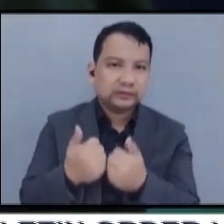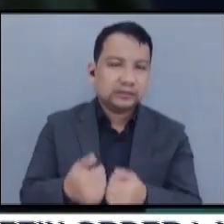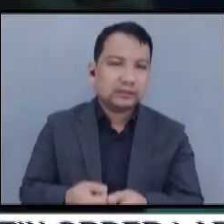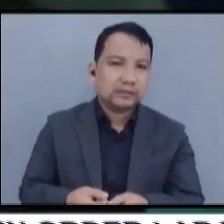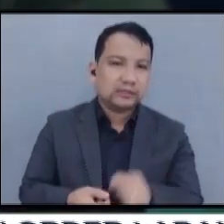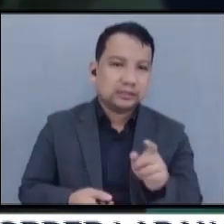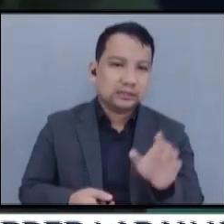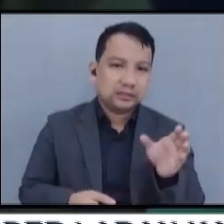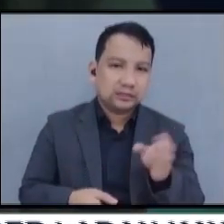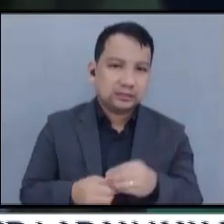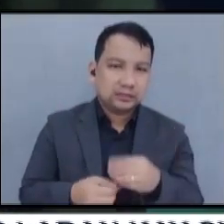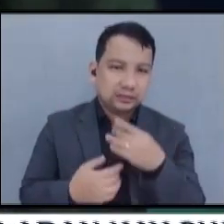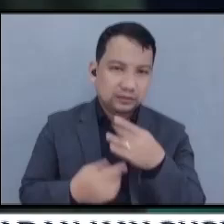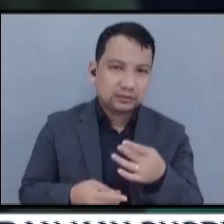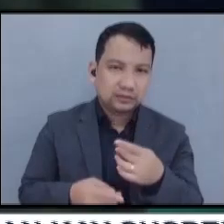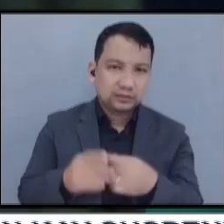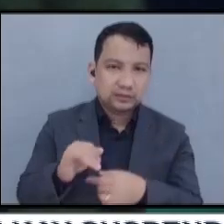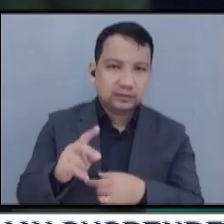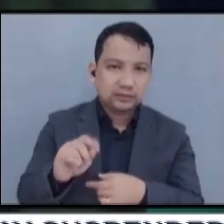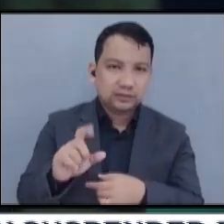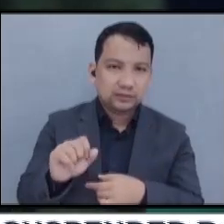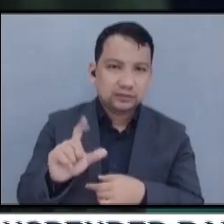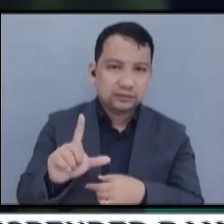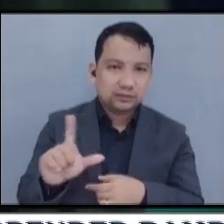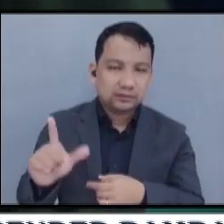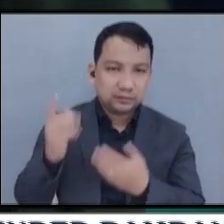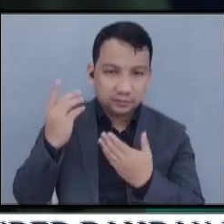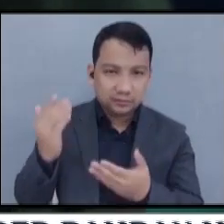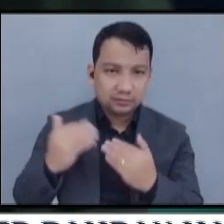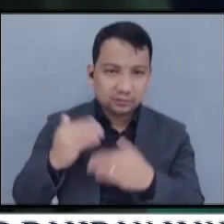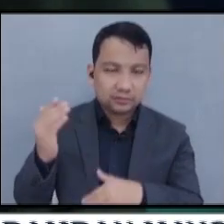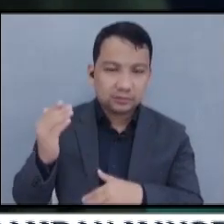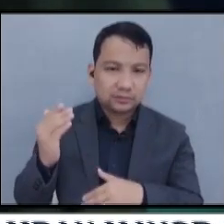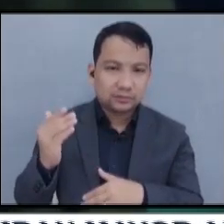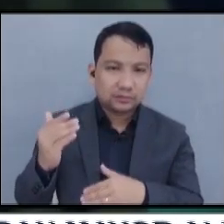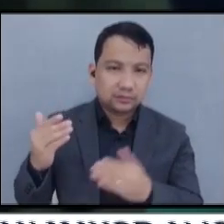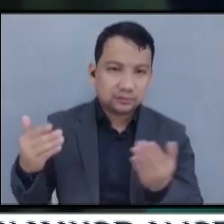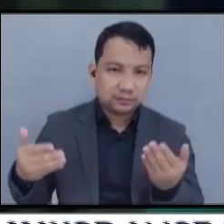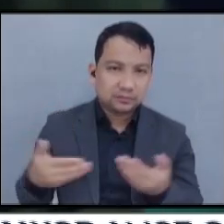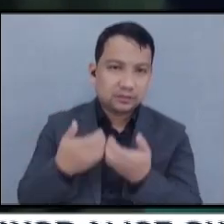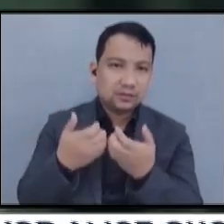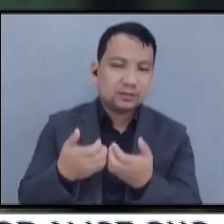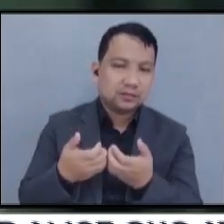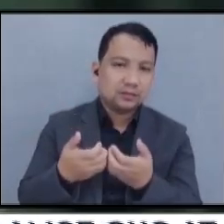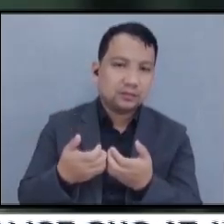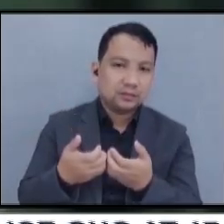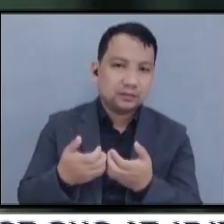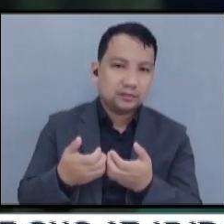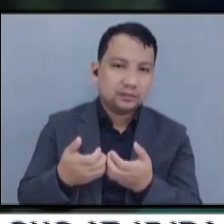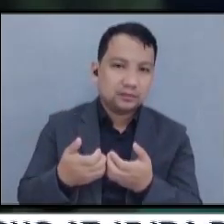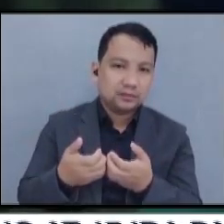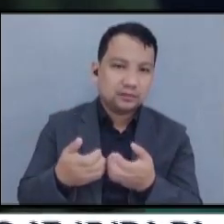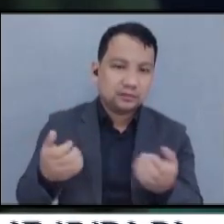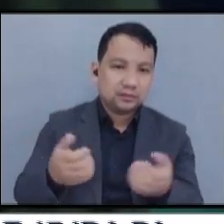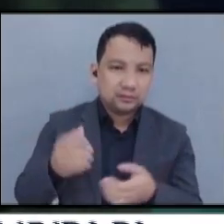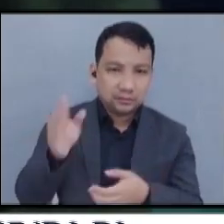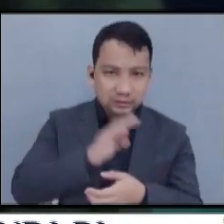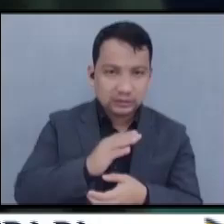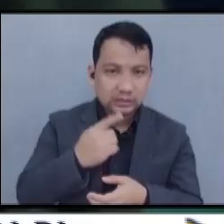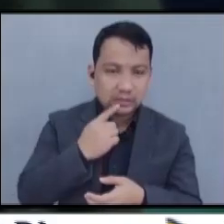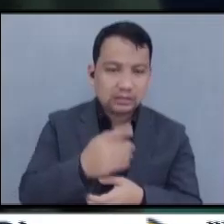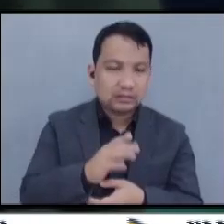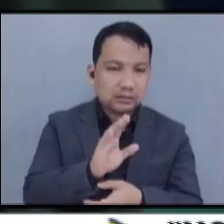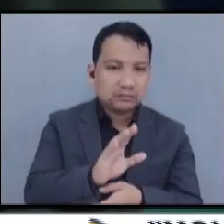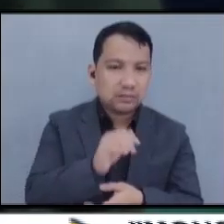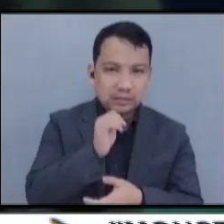e okay intentional yung pag bangga pag pagbutas pagsira yung kwan Ayaw na nilang